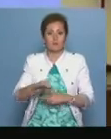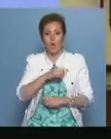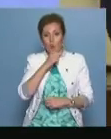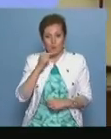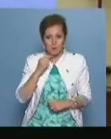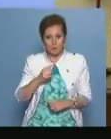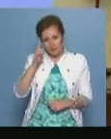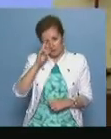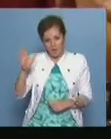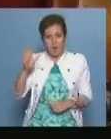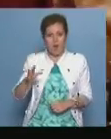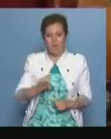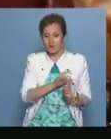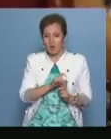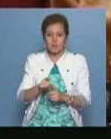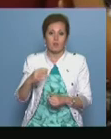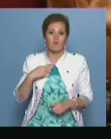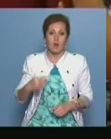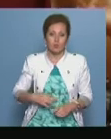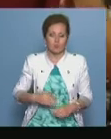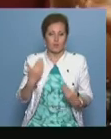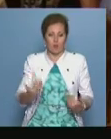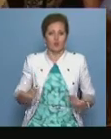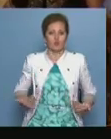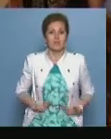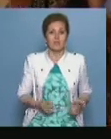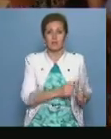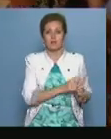на французском стала ее своеобразным жизненным кредо.